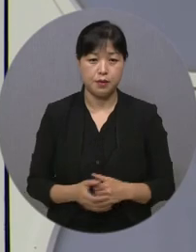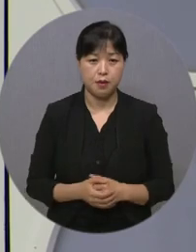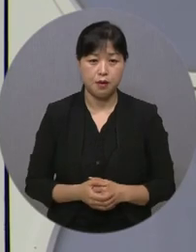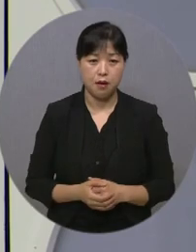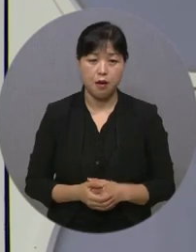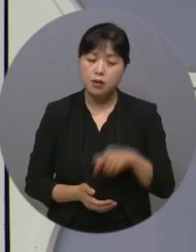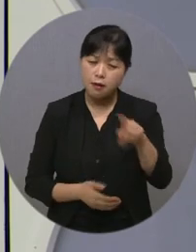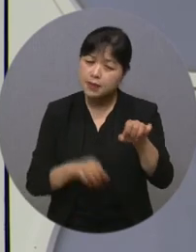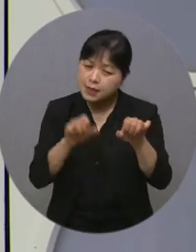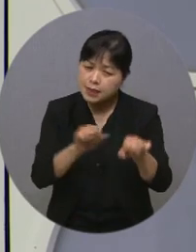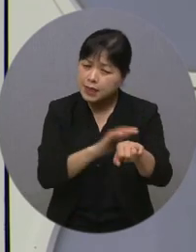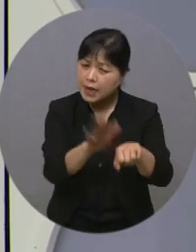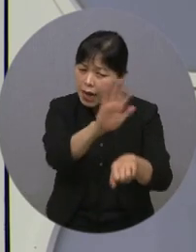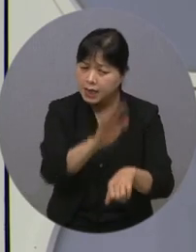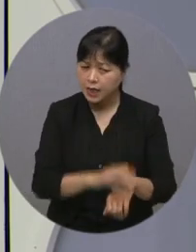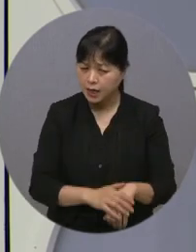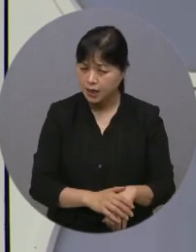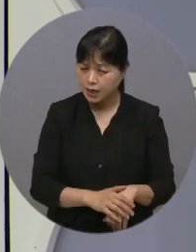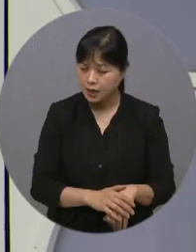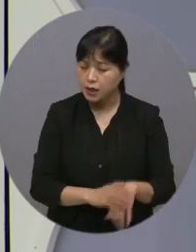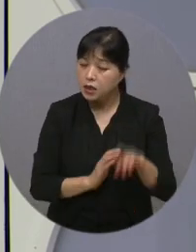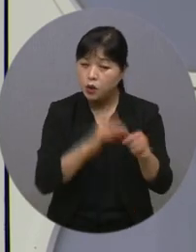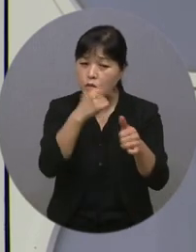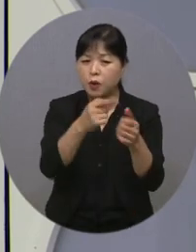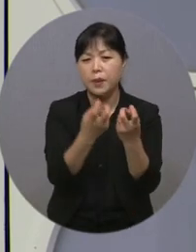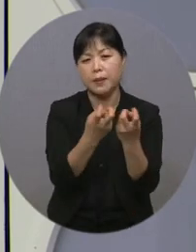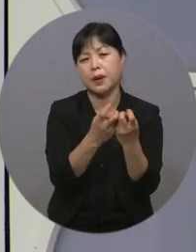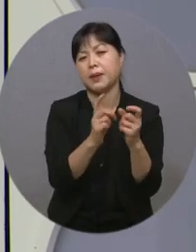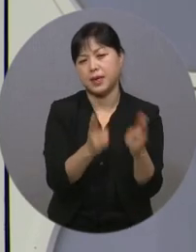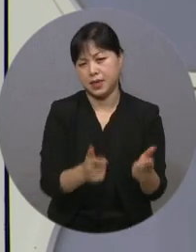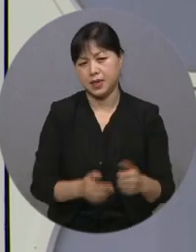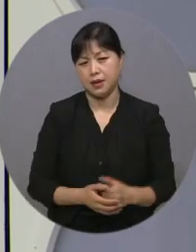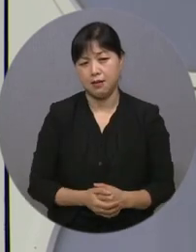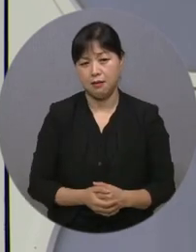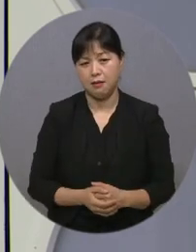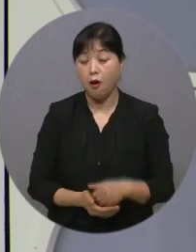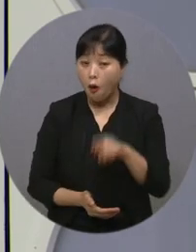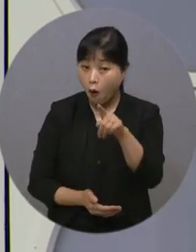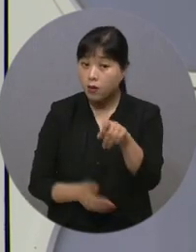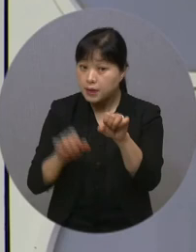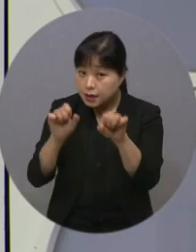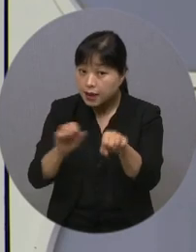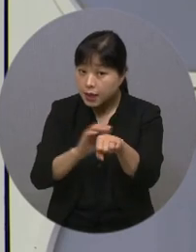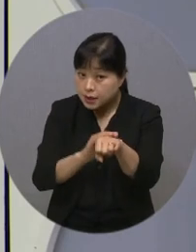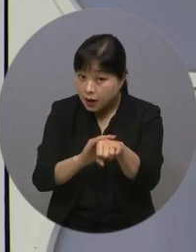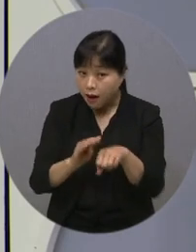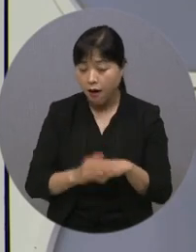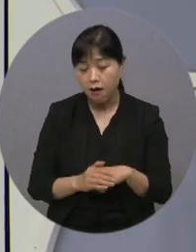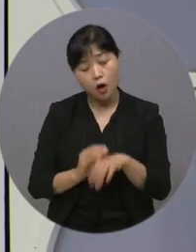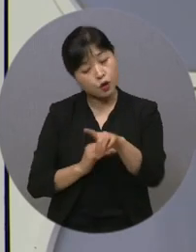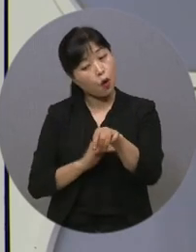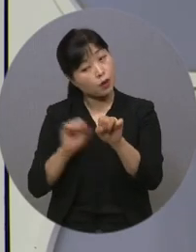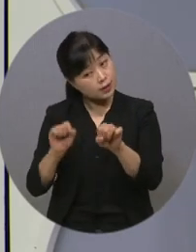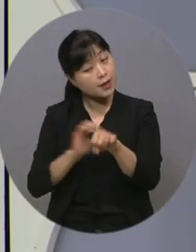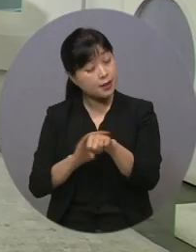잘 안 해. 이거는 교육 방법이 안 되는 겁니다. 너는 인사를 잘 해. 너 인사